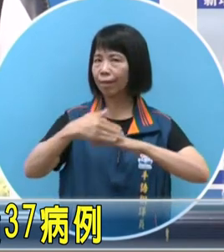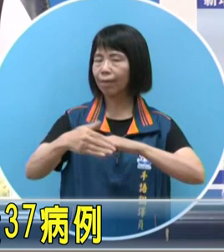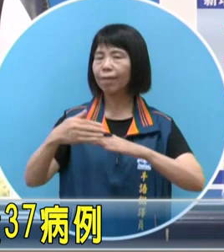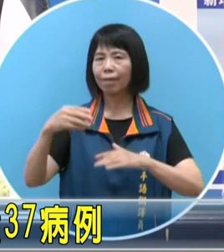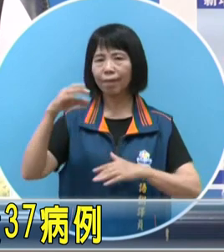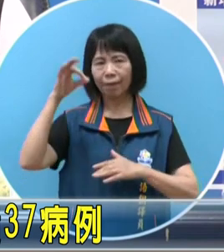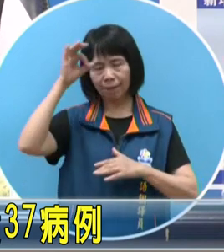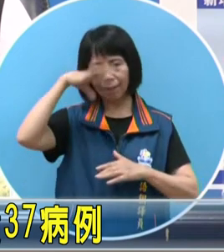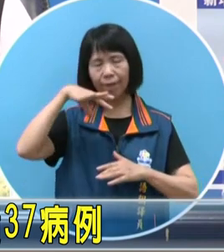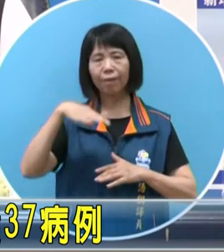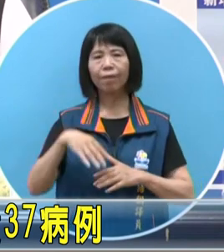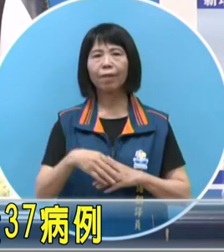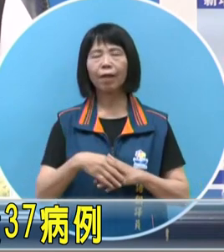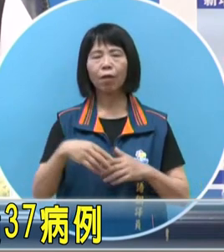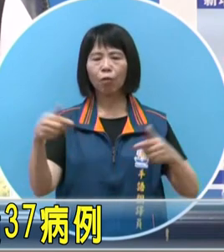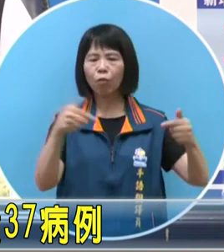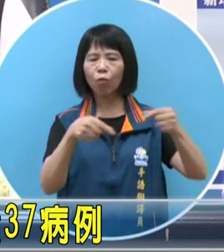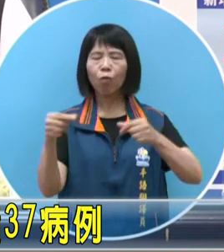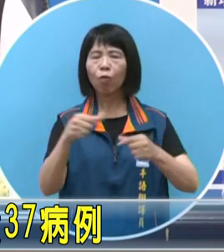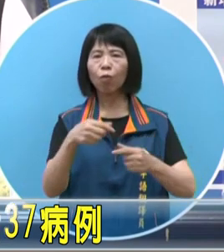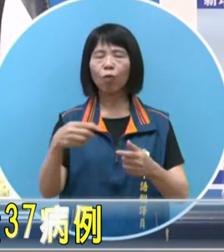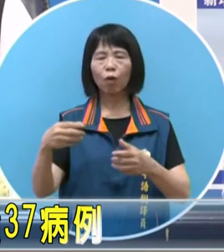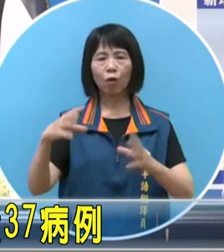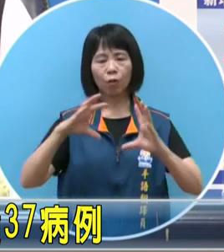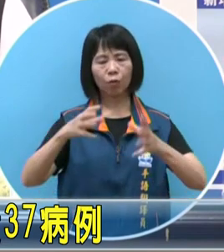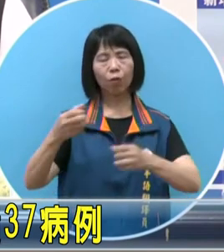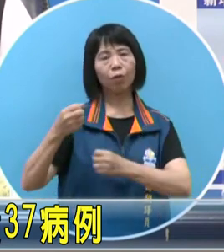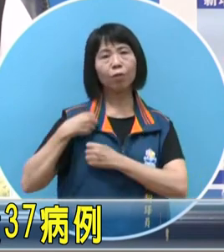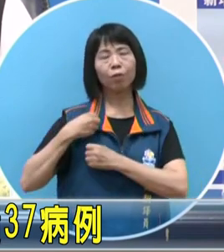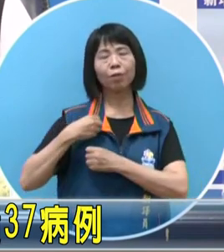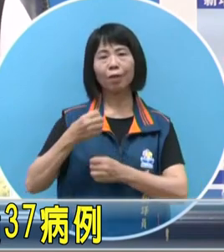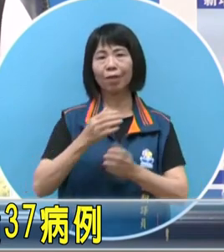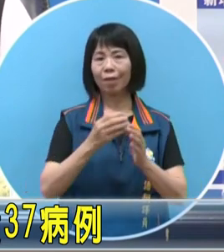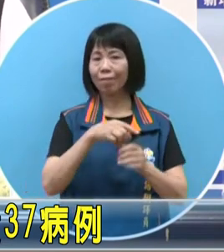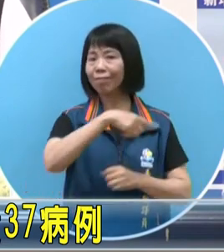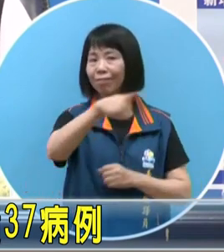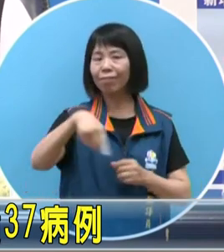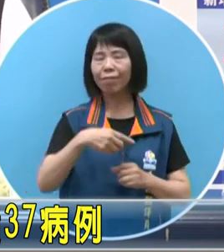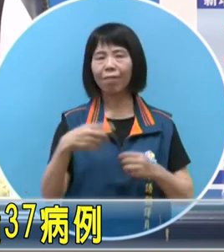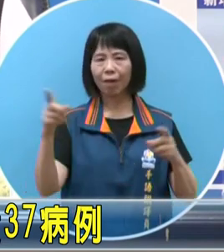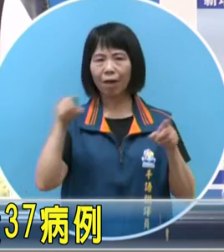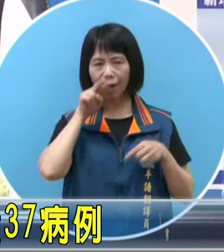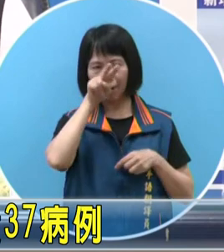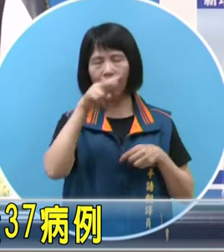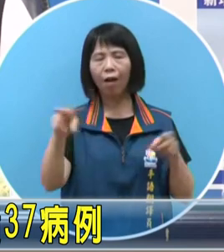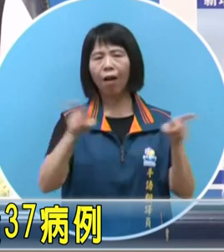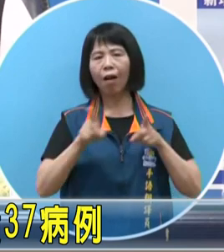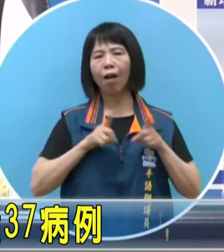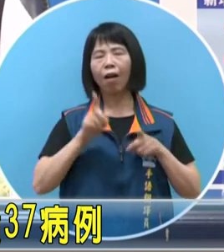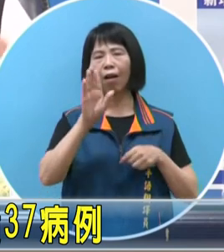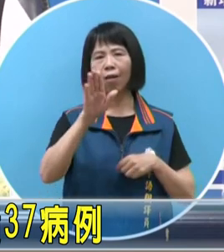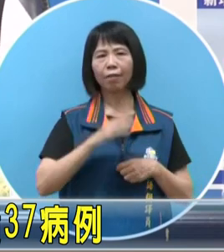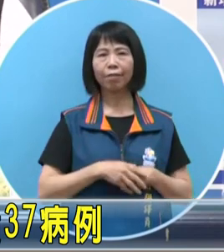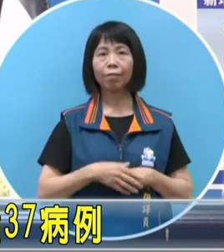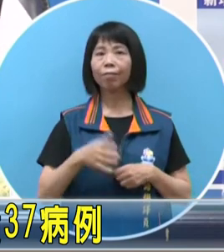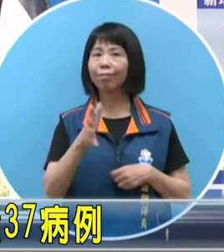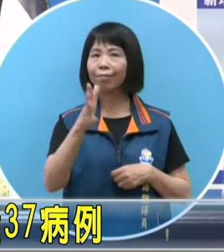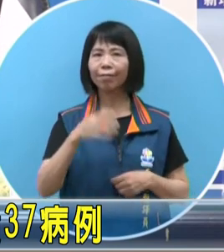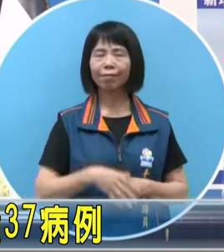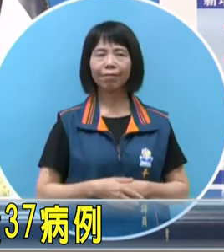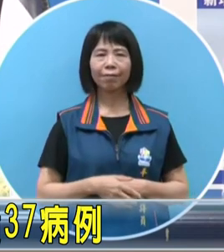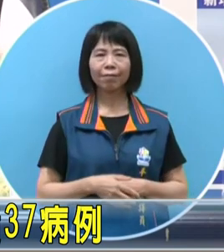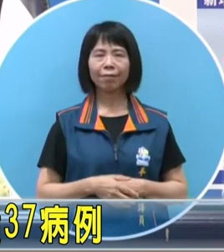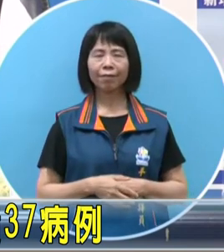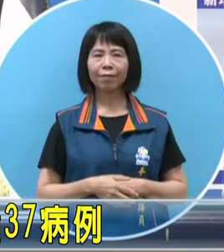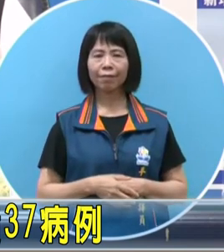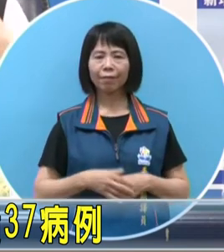花防部我们化学连的这个国军弟兄都非常非常的感动，因为从